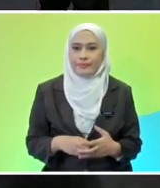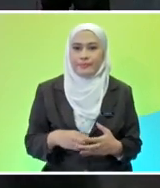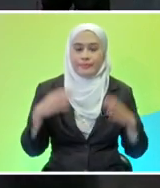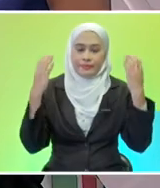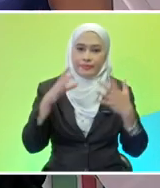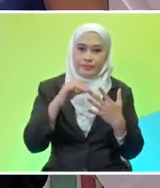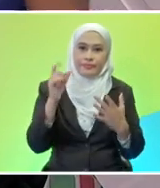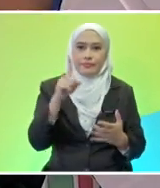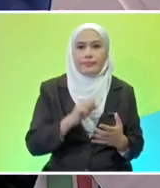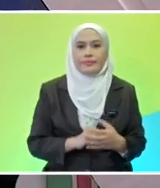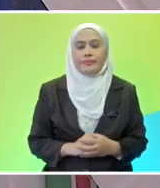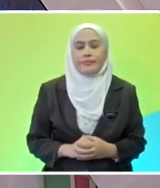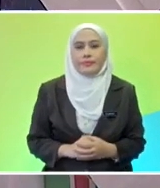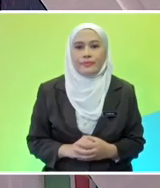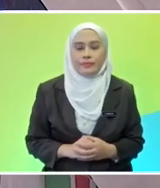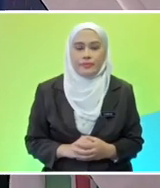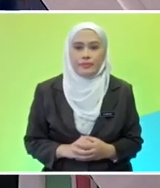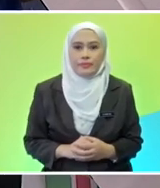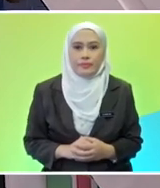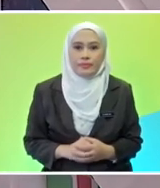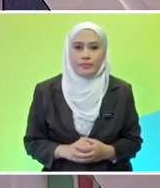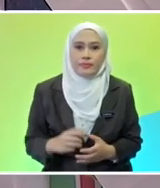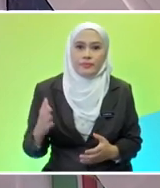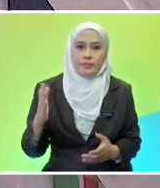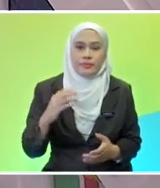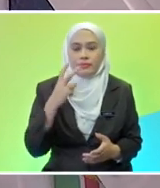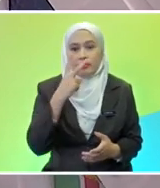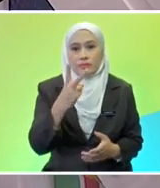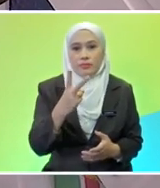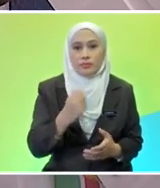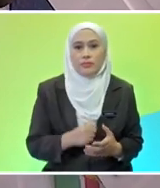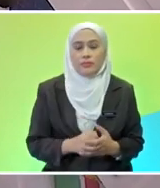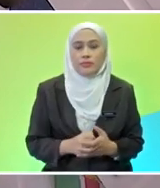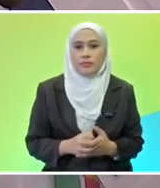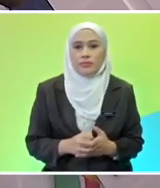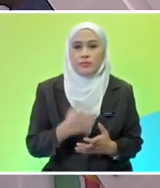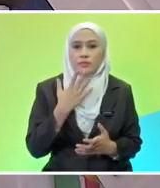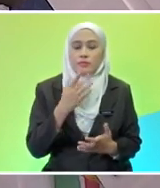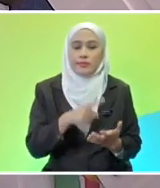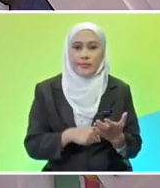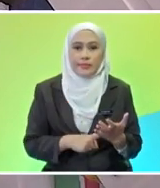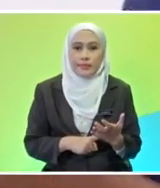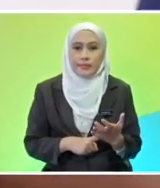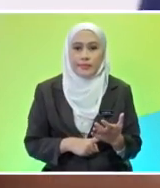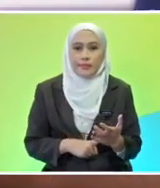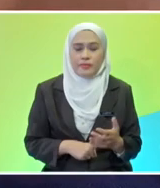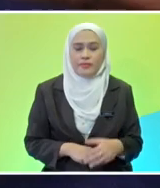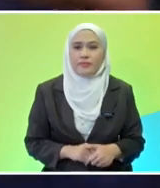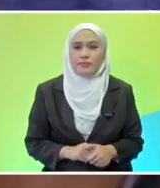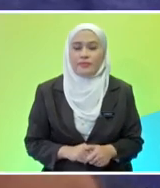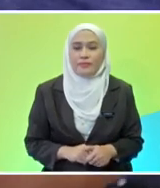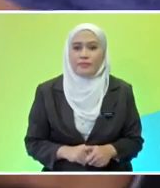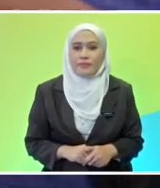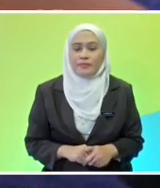cikgu ambil. Sup. Alright. Okey, jom kita lihat warna apa. Kuning, kuning,